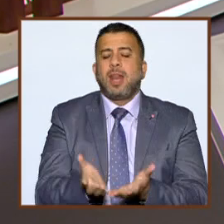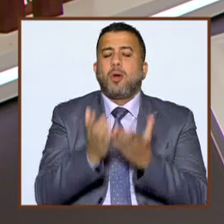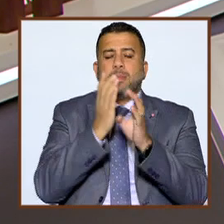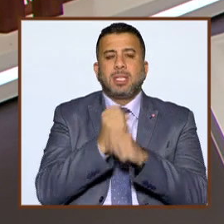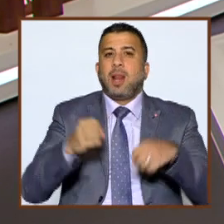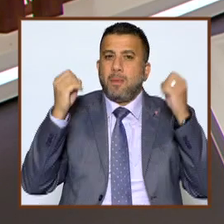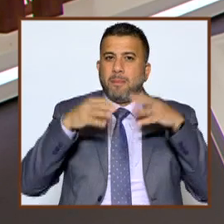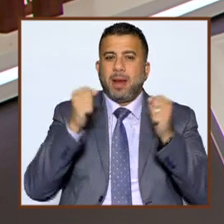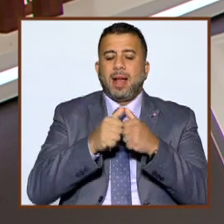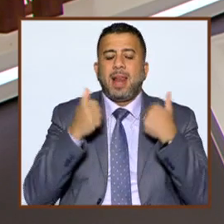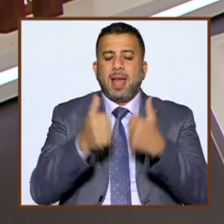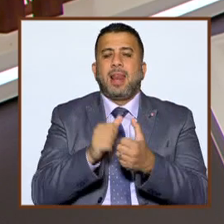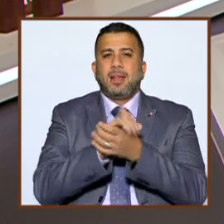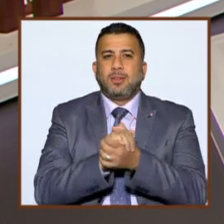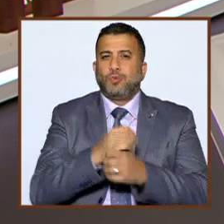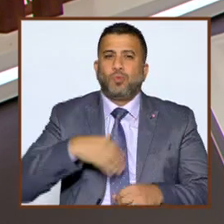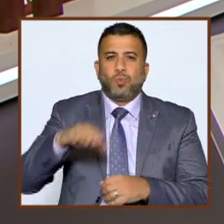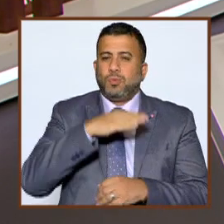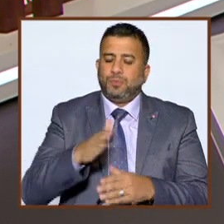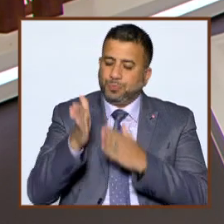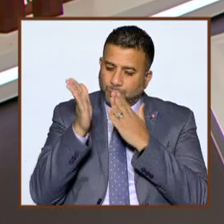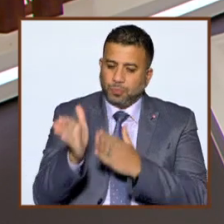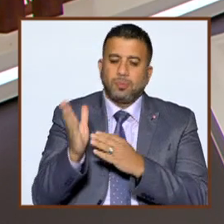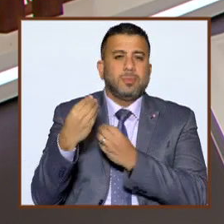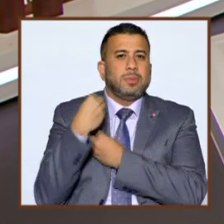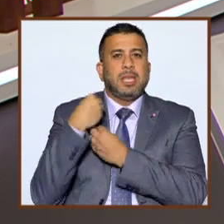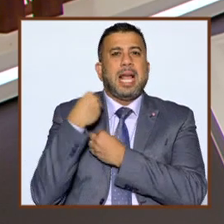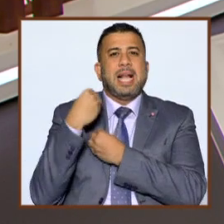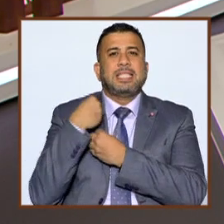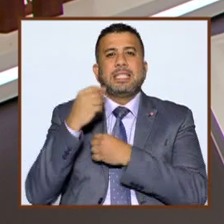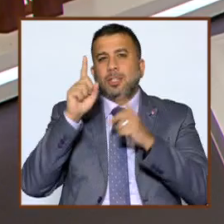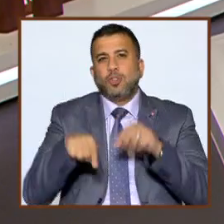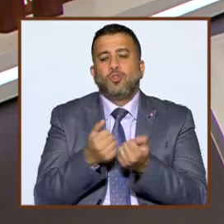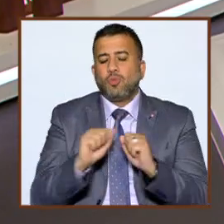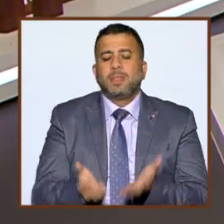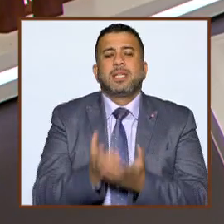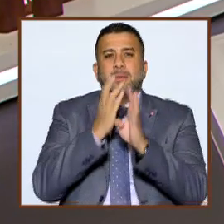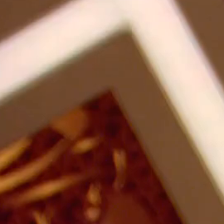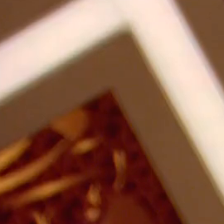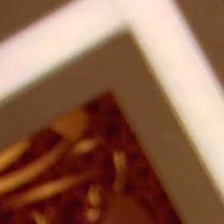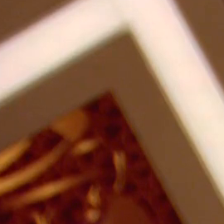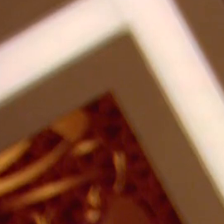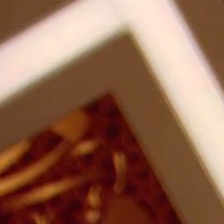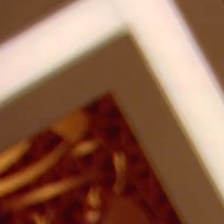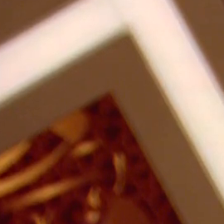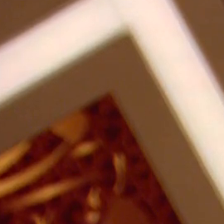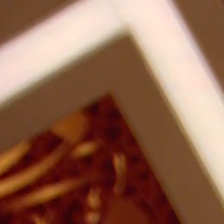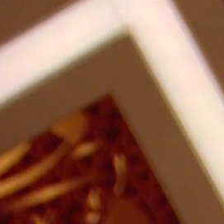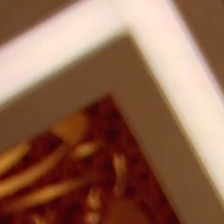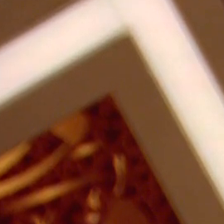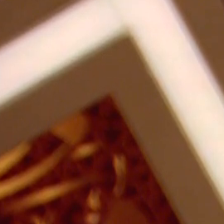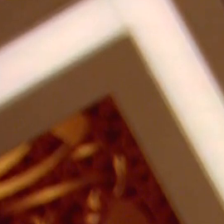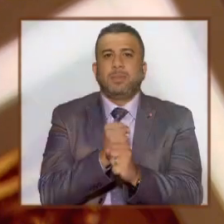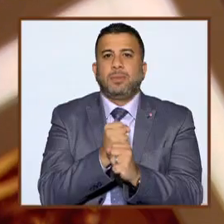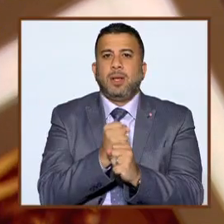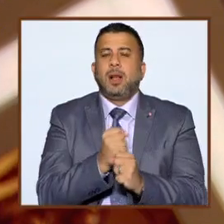الله وسلم وبارك عليه وعلى آله وأصحابه والتابعين وعلى من تبعهم بإحسان إلى يوم الدين وسلم